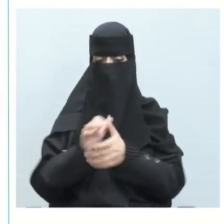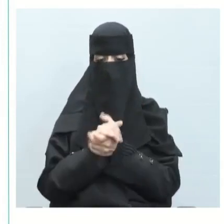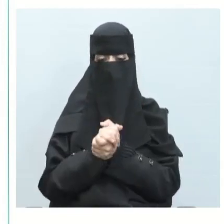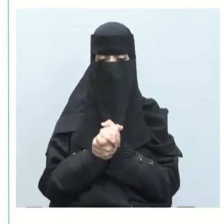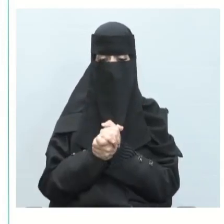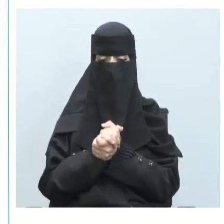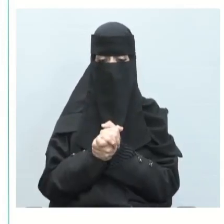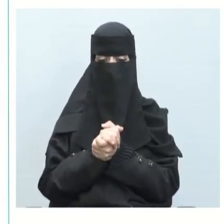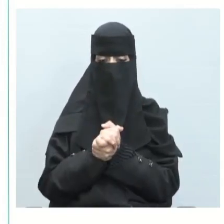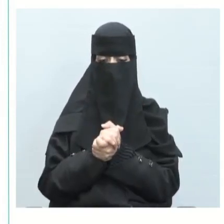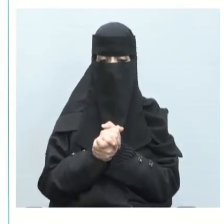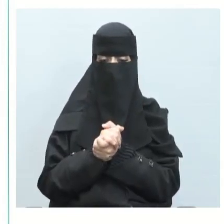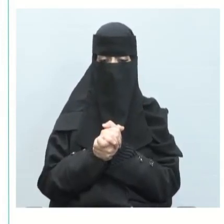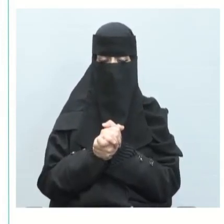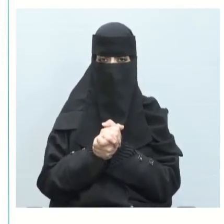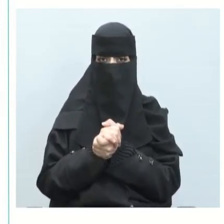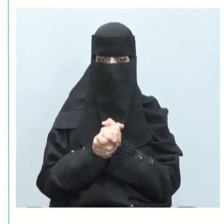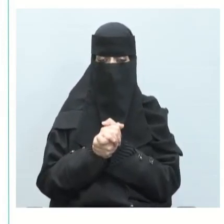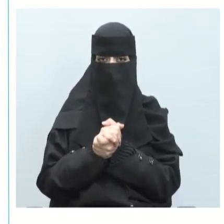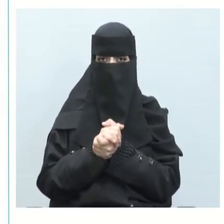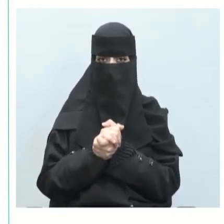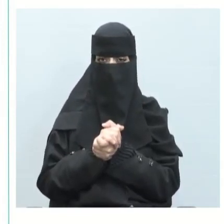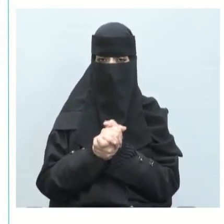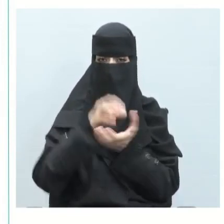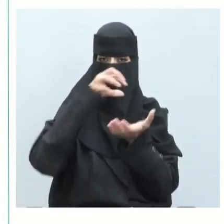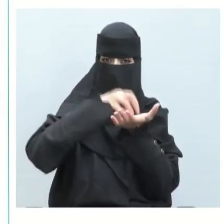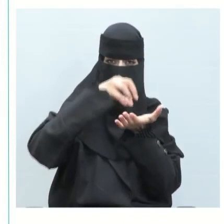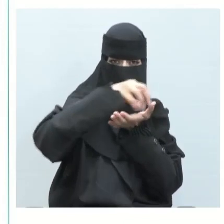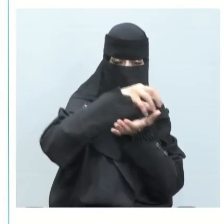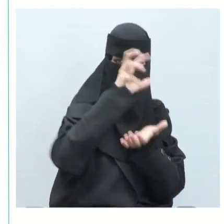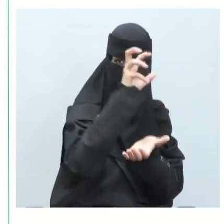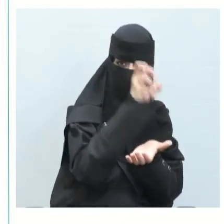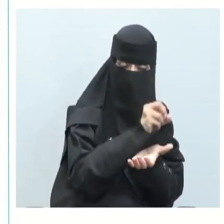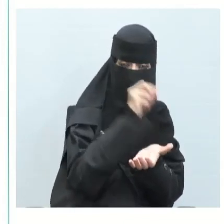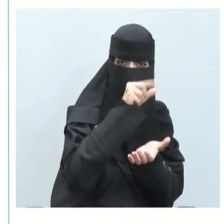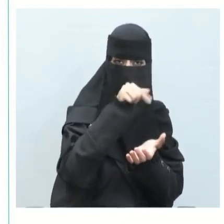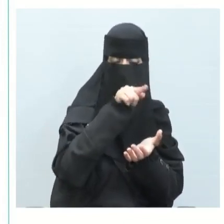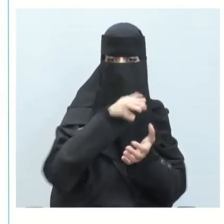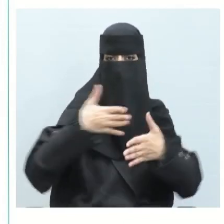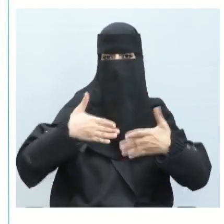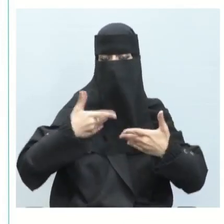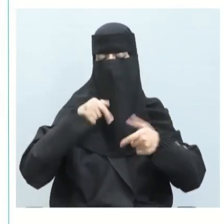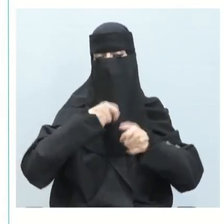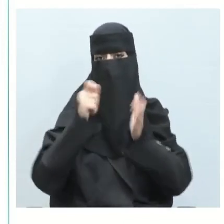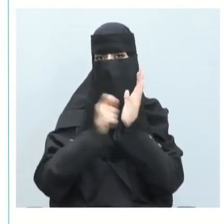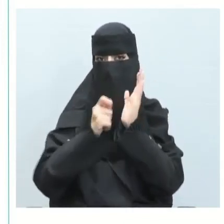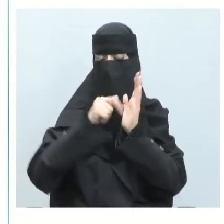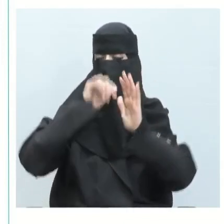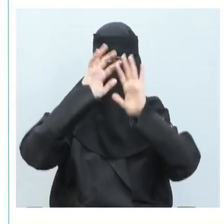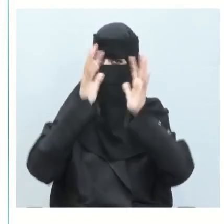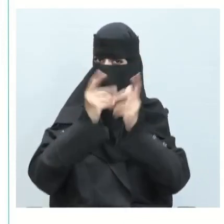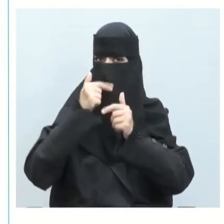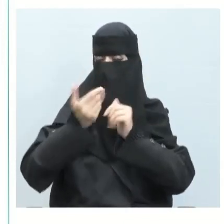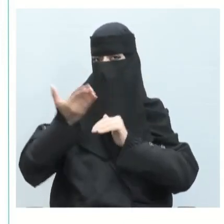الايرادات الوداع للاماكن والترفيه الاماكن المحجوز الوسائل الترفيه العقود اذا كل ذلك قد